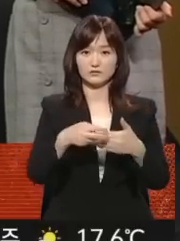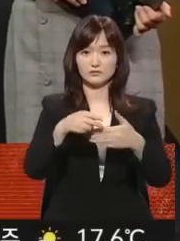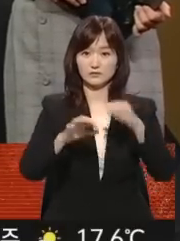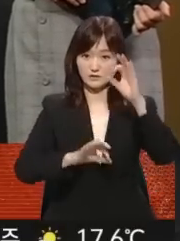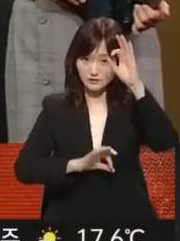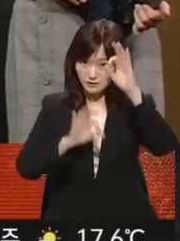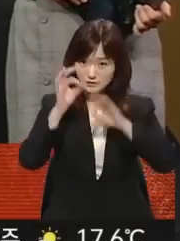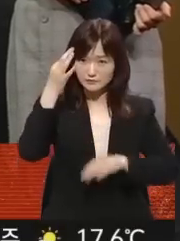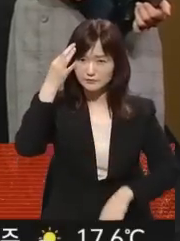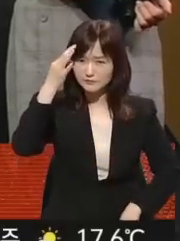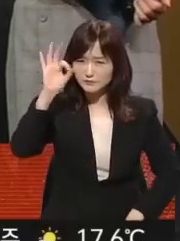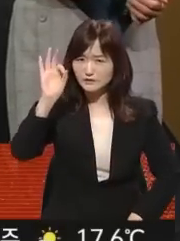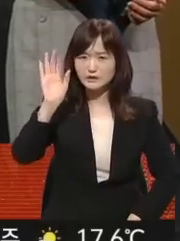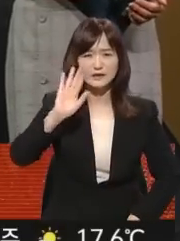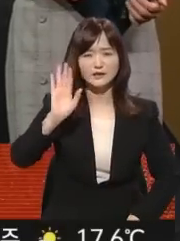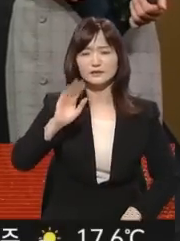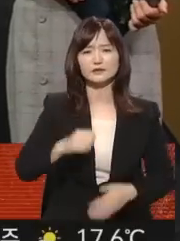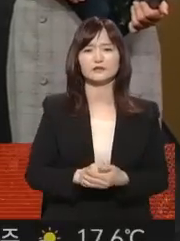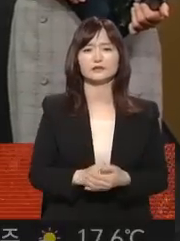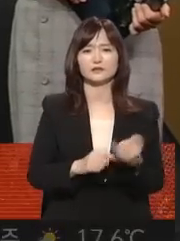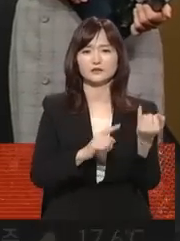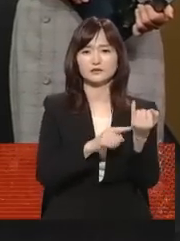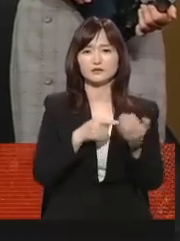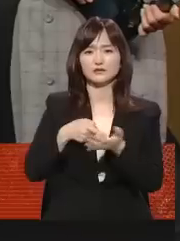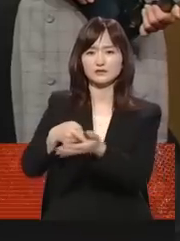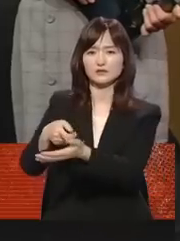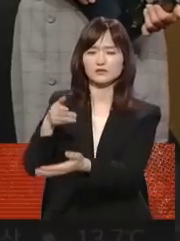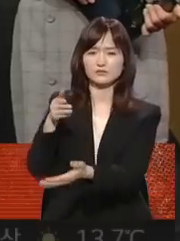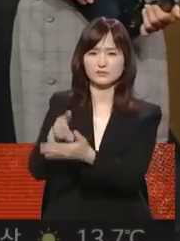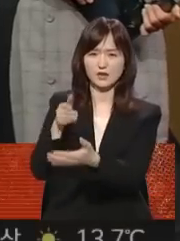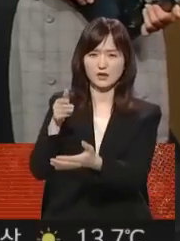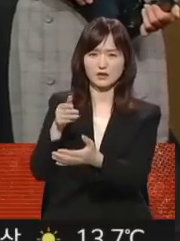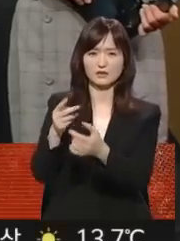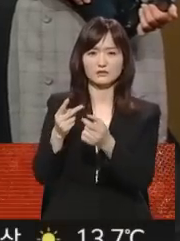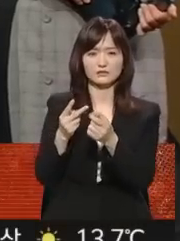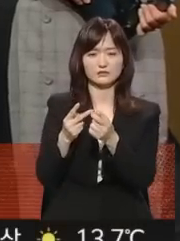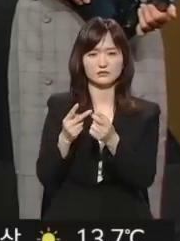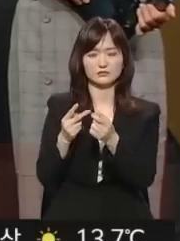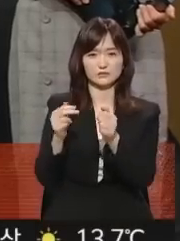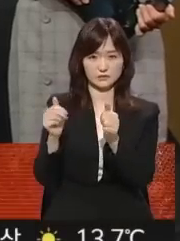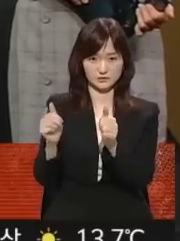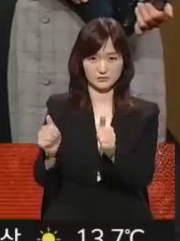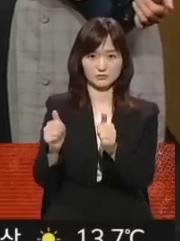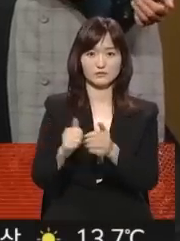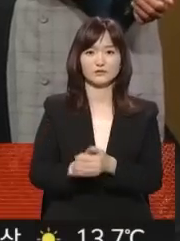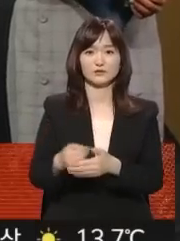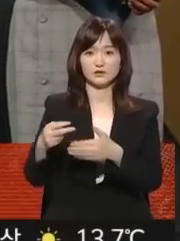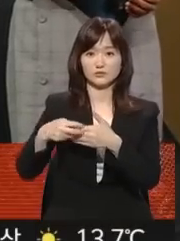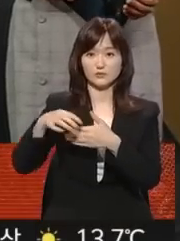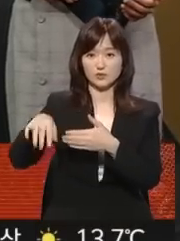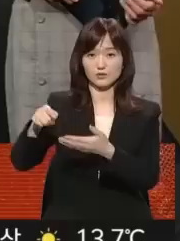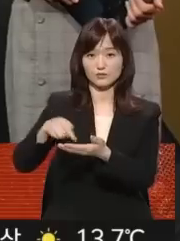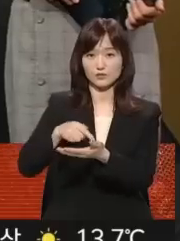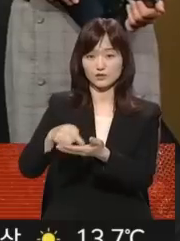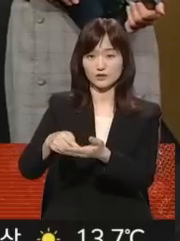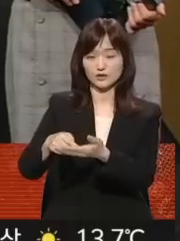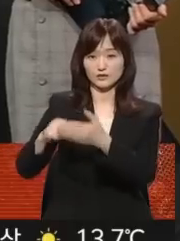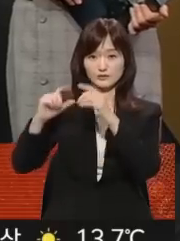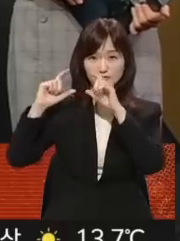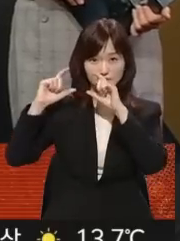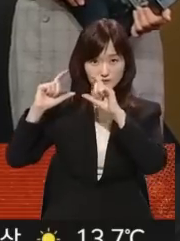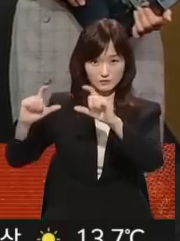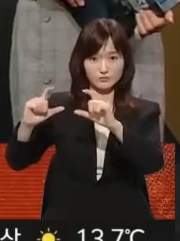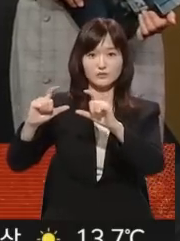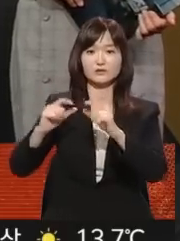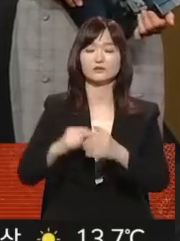병원에 과실이 인정되지 않는다며 여성의 청구를 기각했지만 항소심 재판부는 병원이 배상해야 한다는 판결을